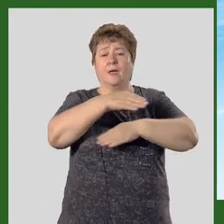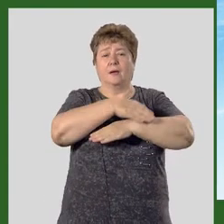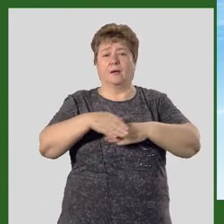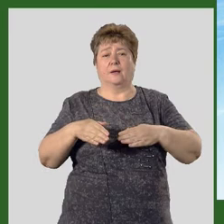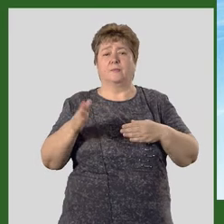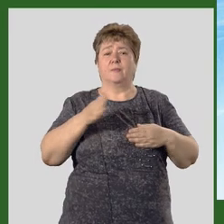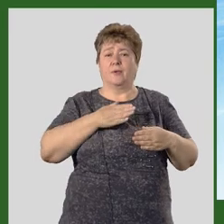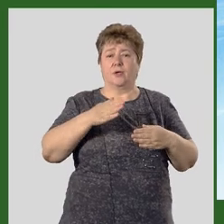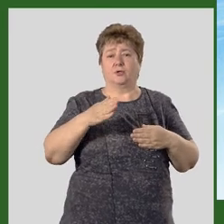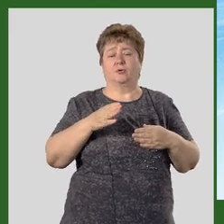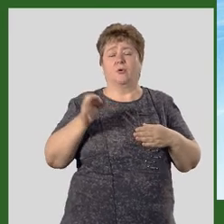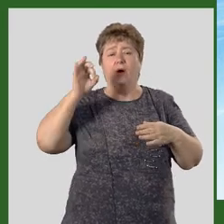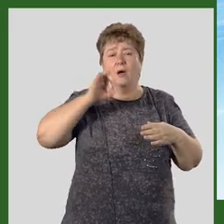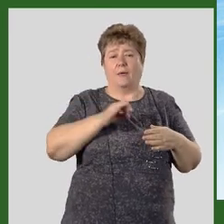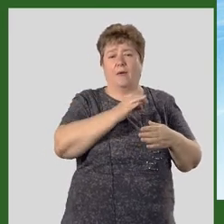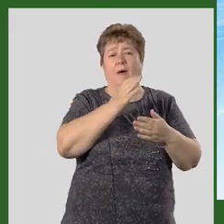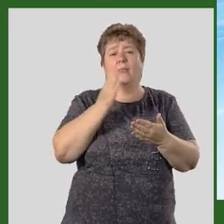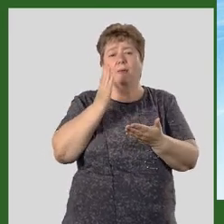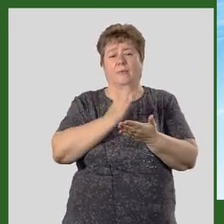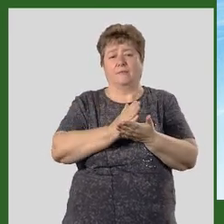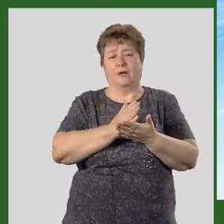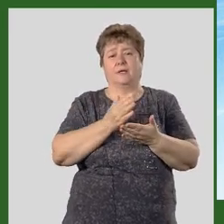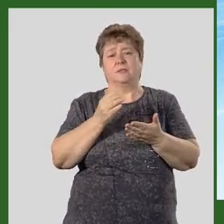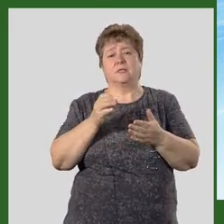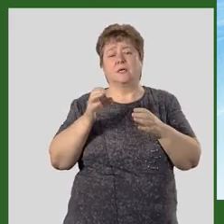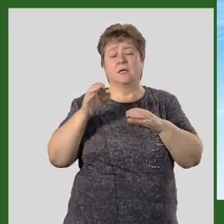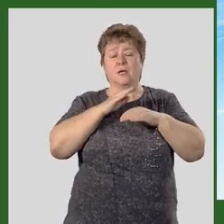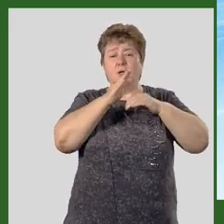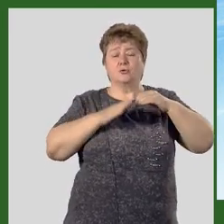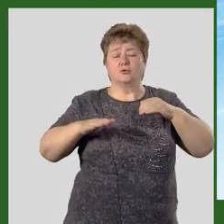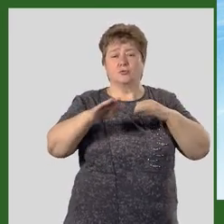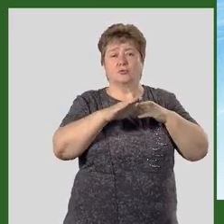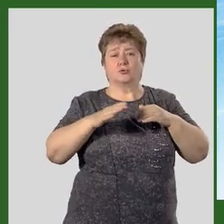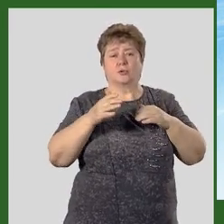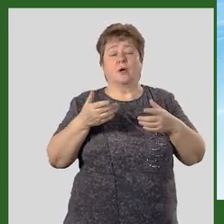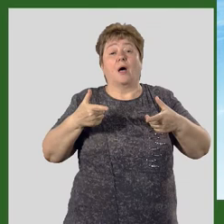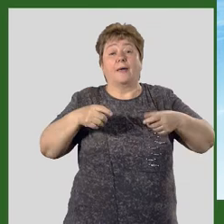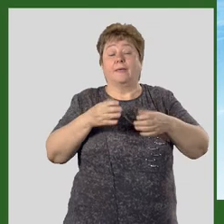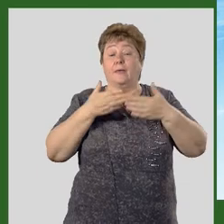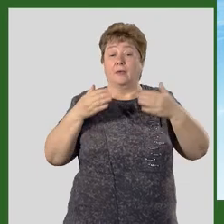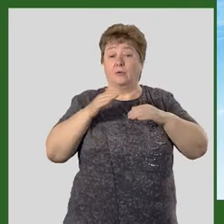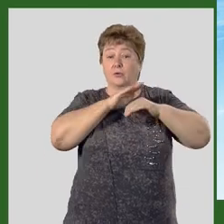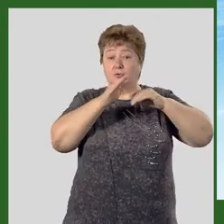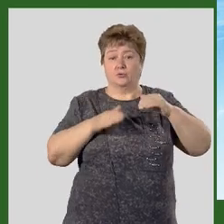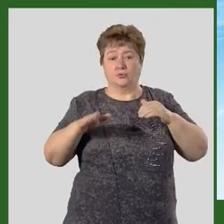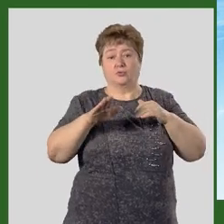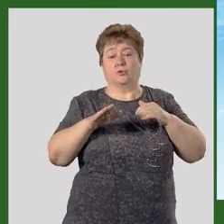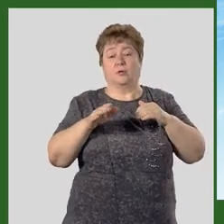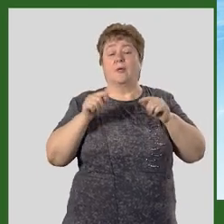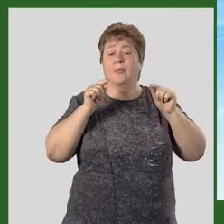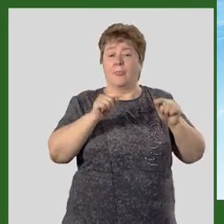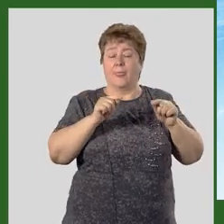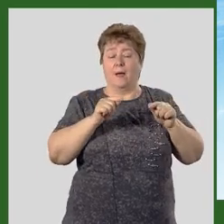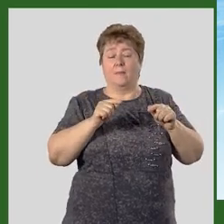Границей между океанами является суша. А где нет суши? А